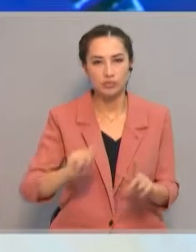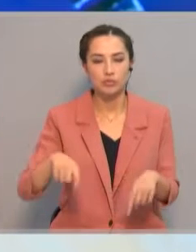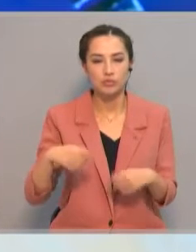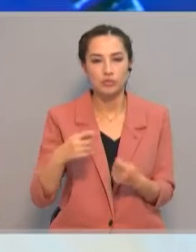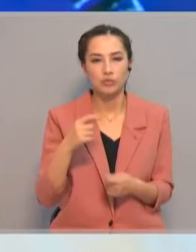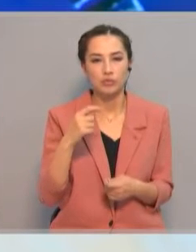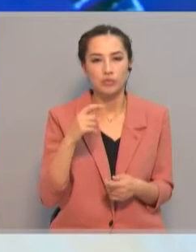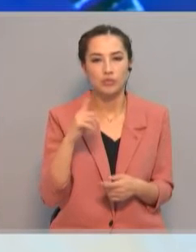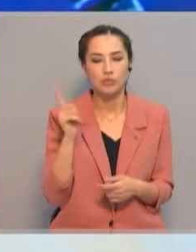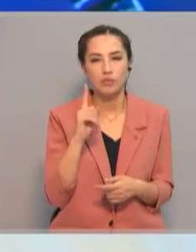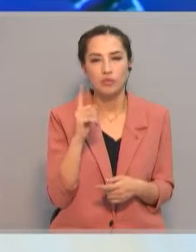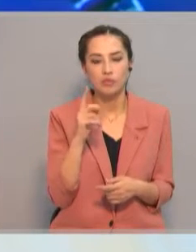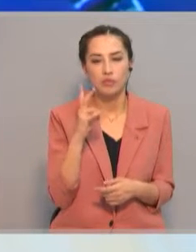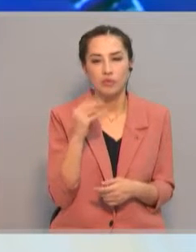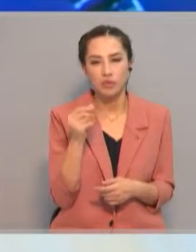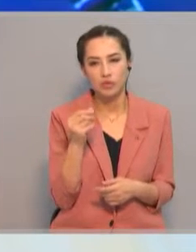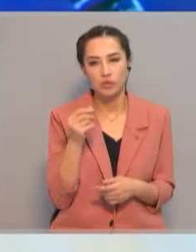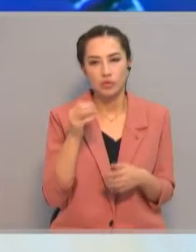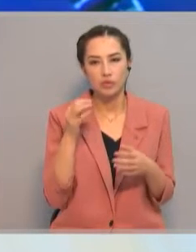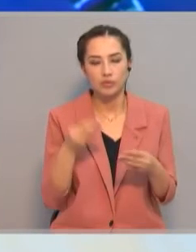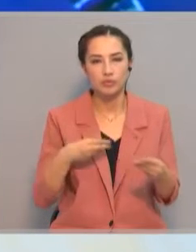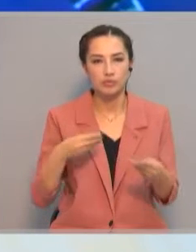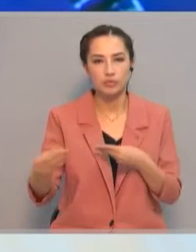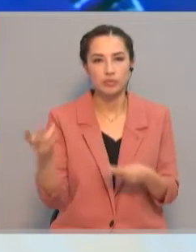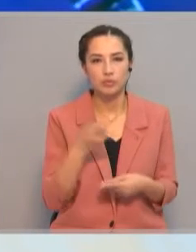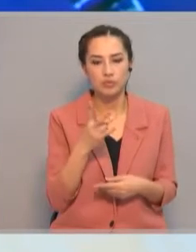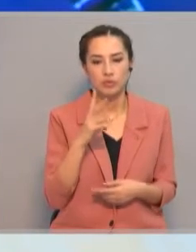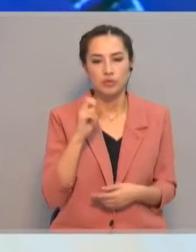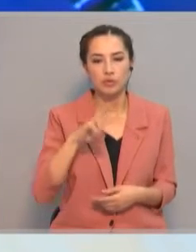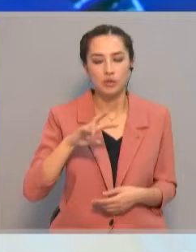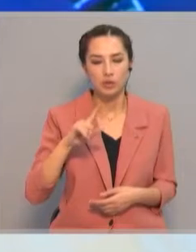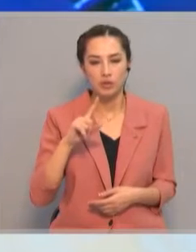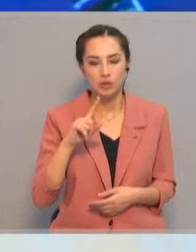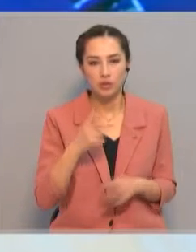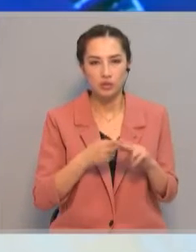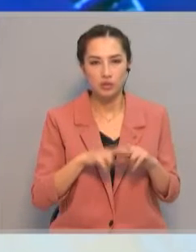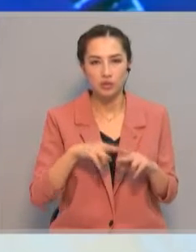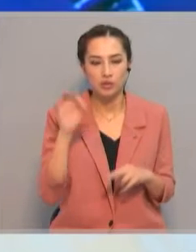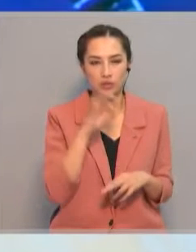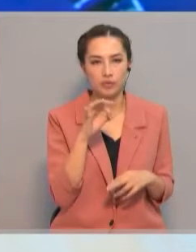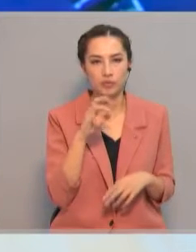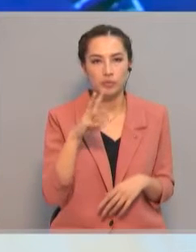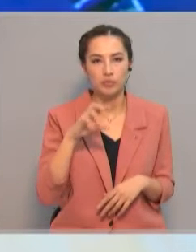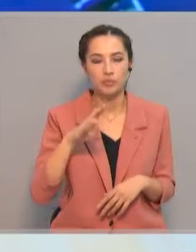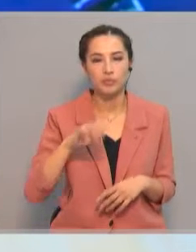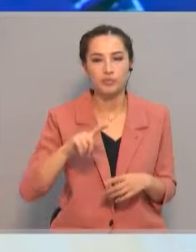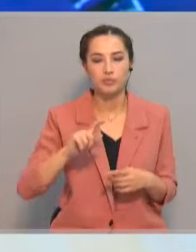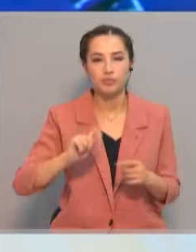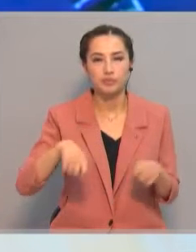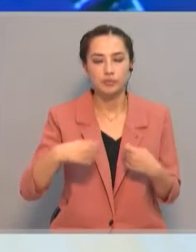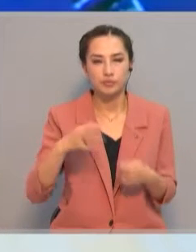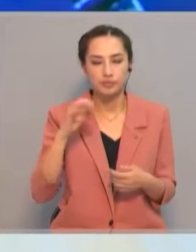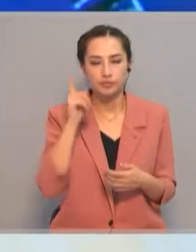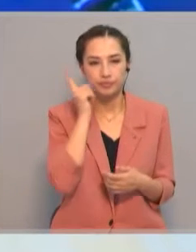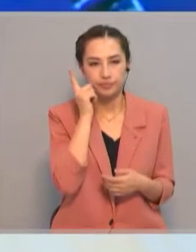извозом и перейти на наличный расчет поправки в налоговое законодательство касательно использования мобильных переводов призваны